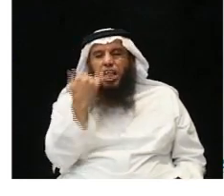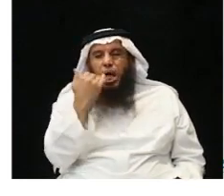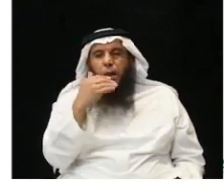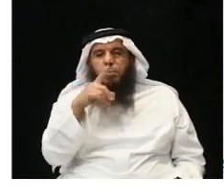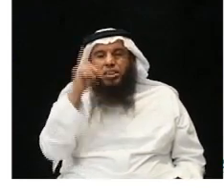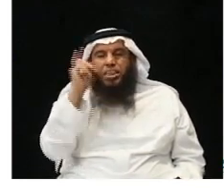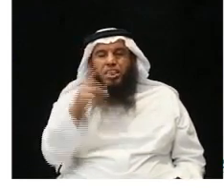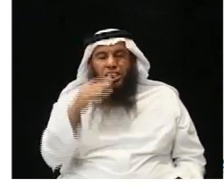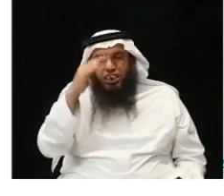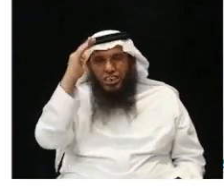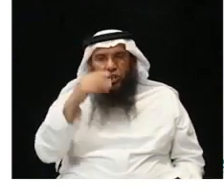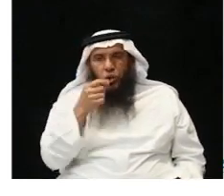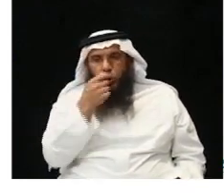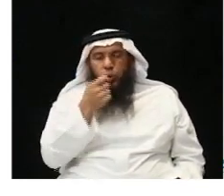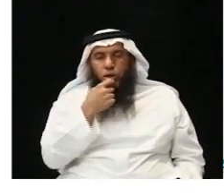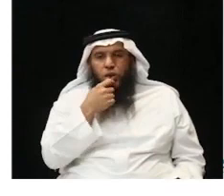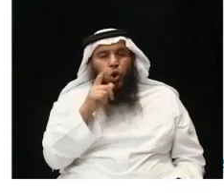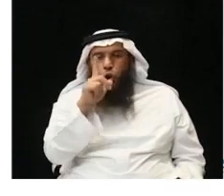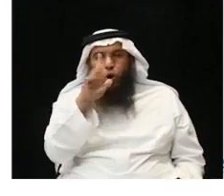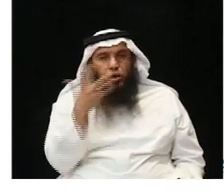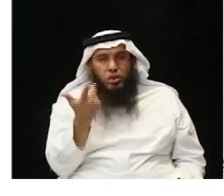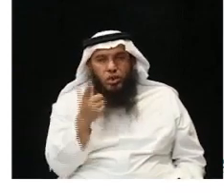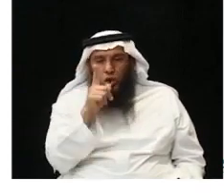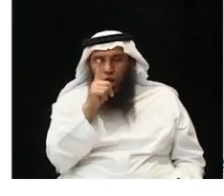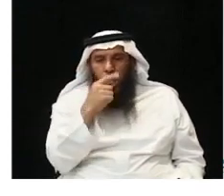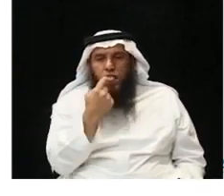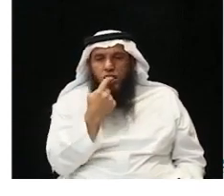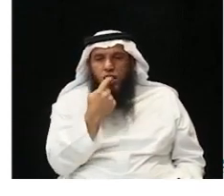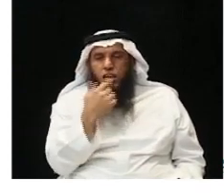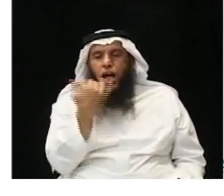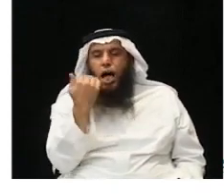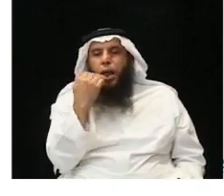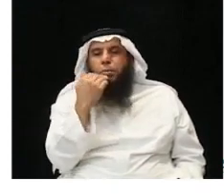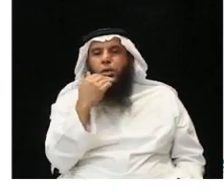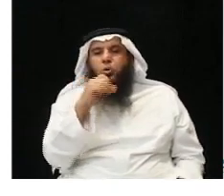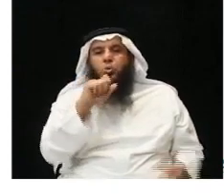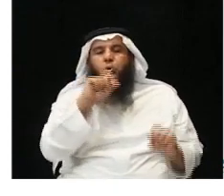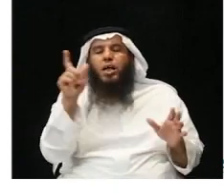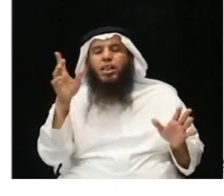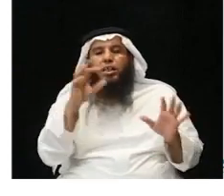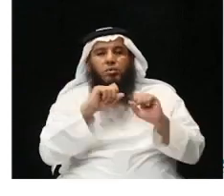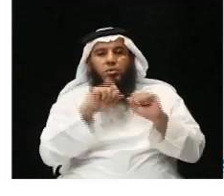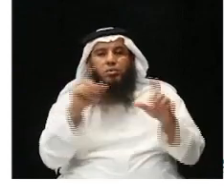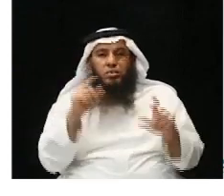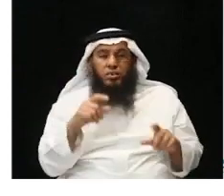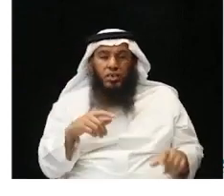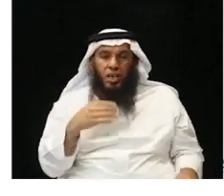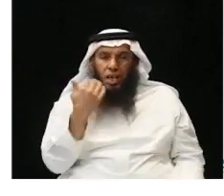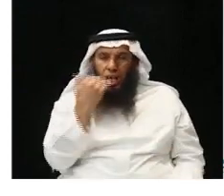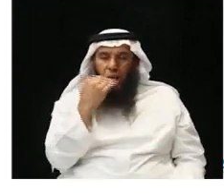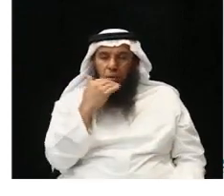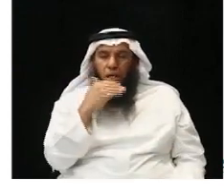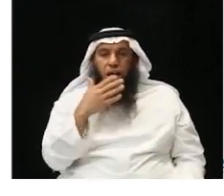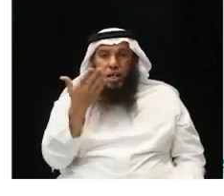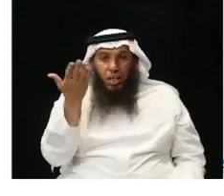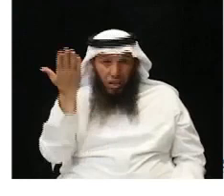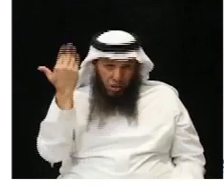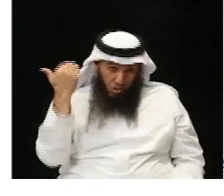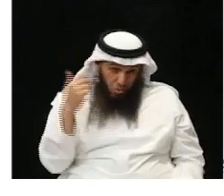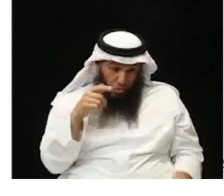لما نزل بلسان عربي مبين فصيح، والعرب في ذلك الوقت